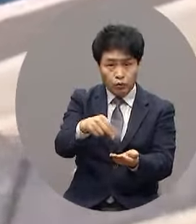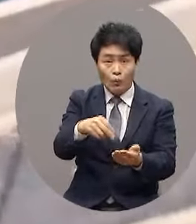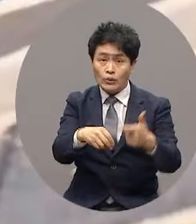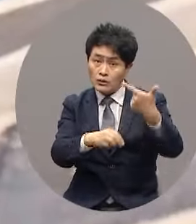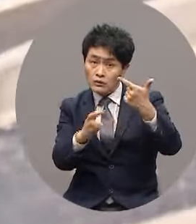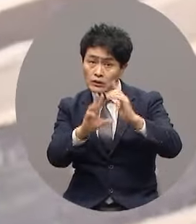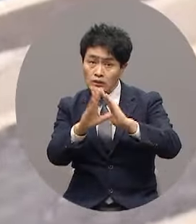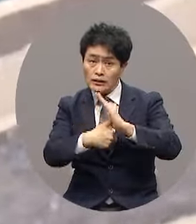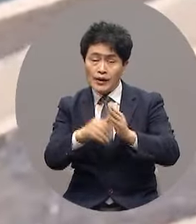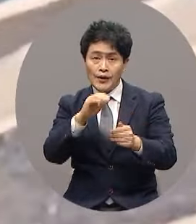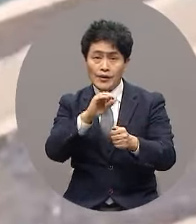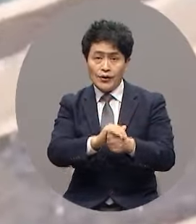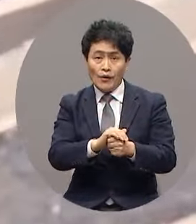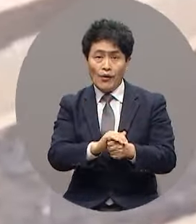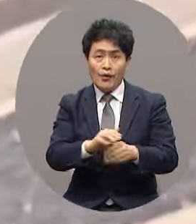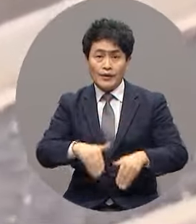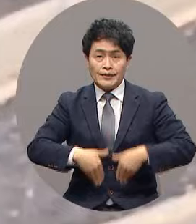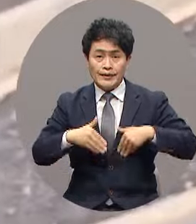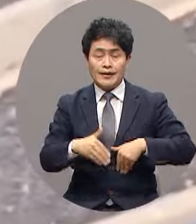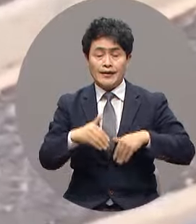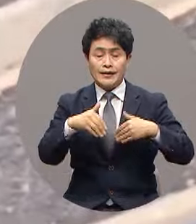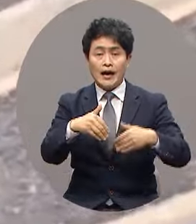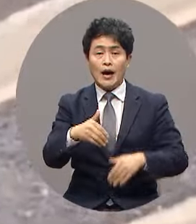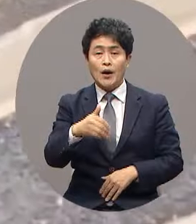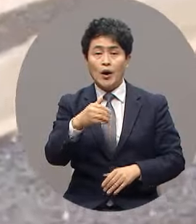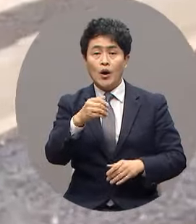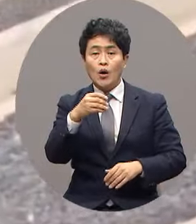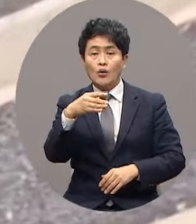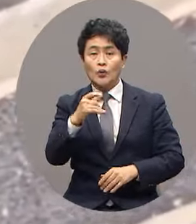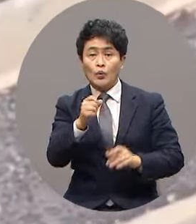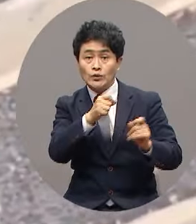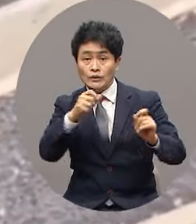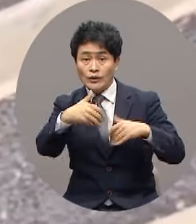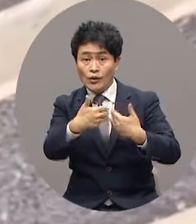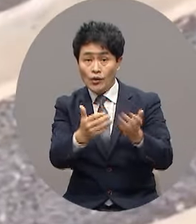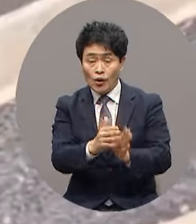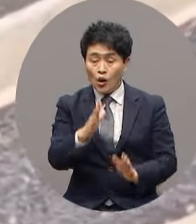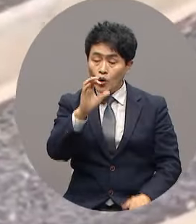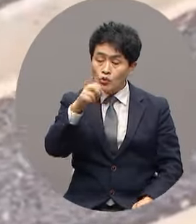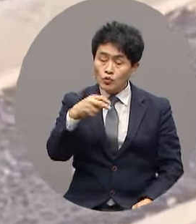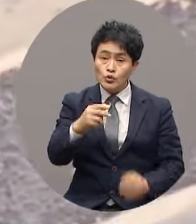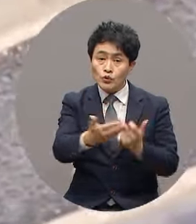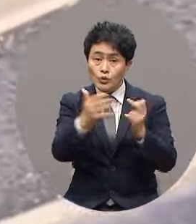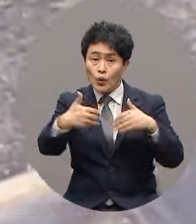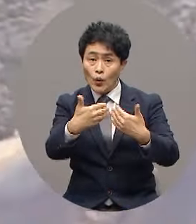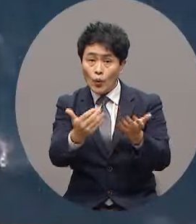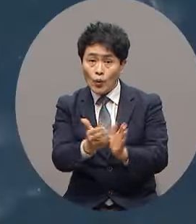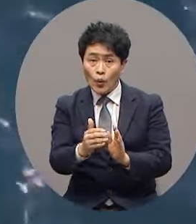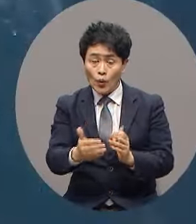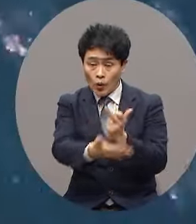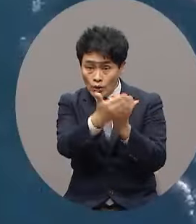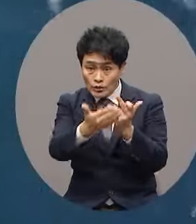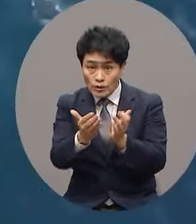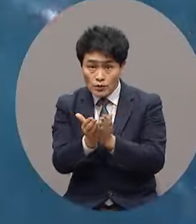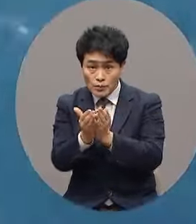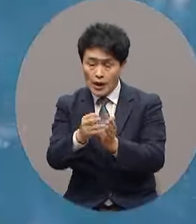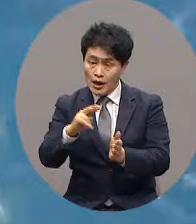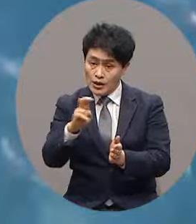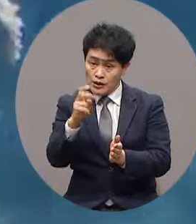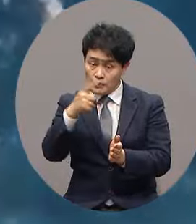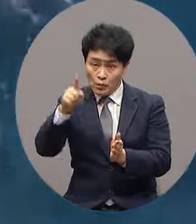6시 반쯤 경남 통영시 육지도 남쪽 68km 해상에서 제주선적 20톤급 어선이